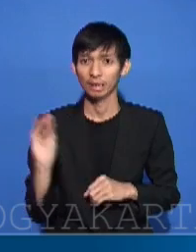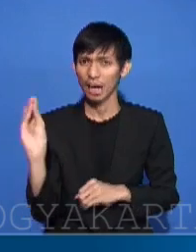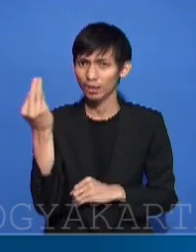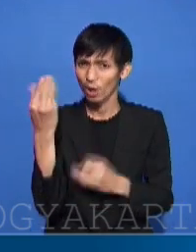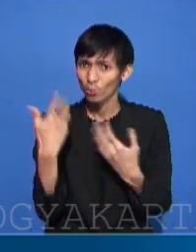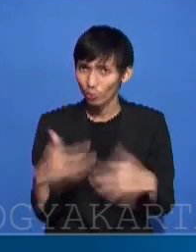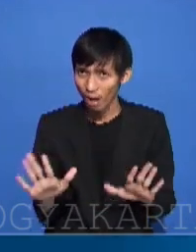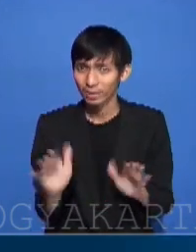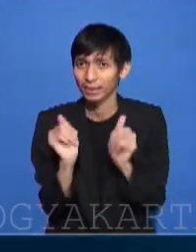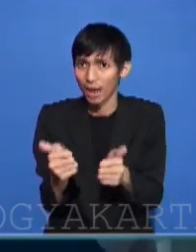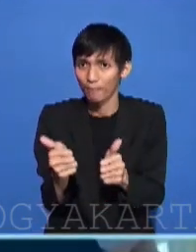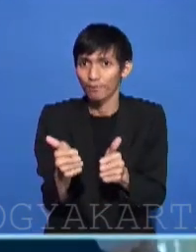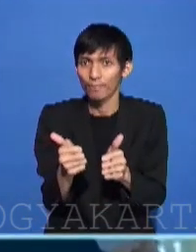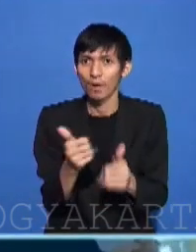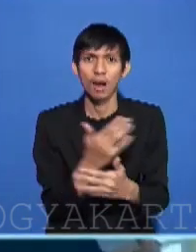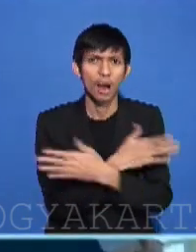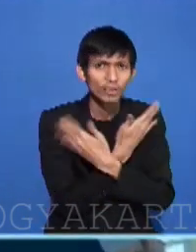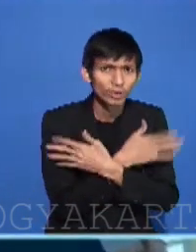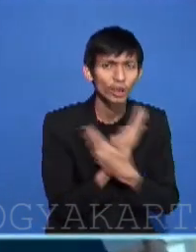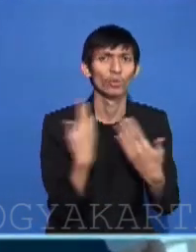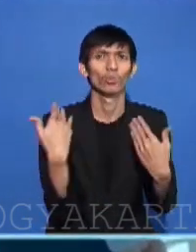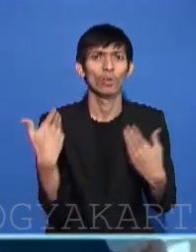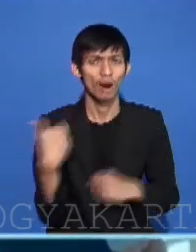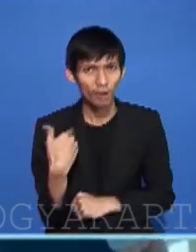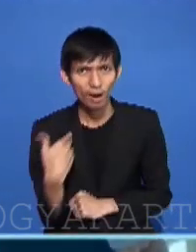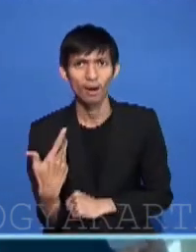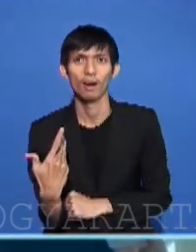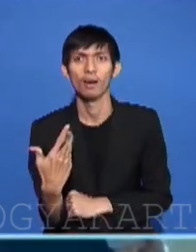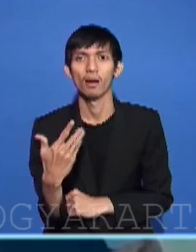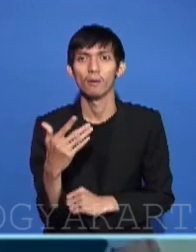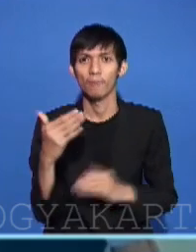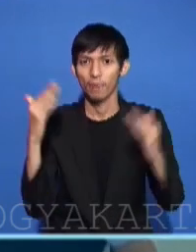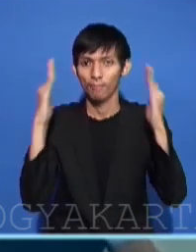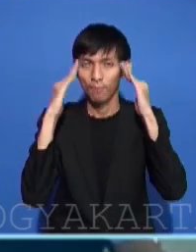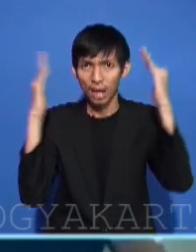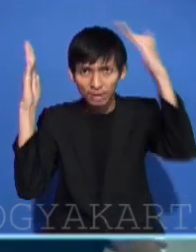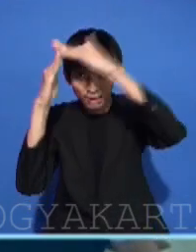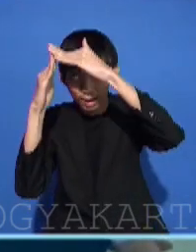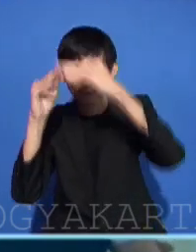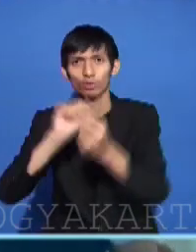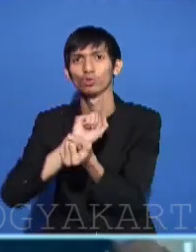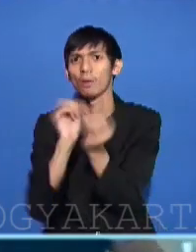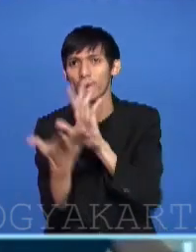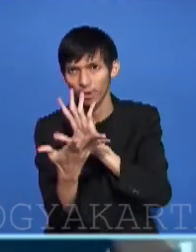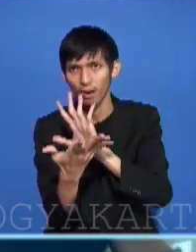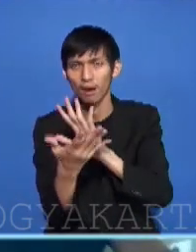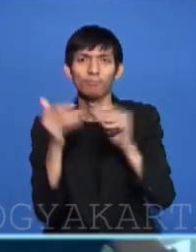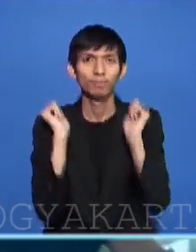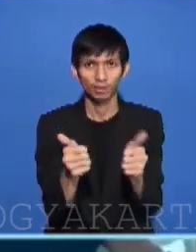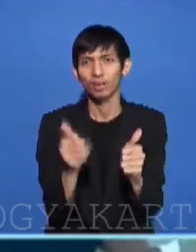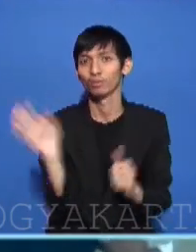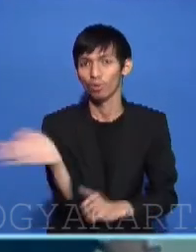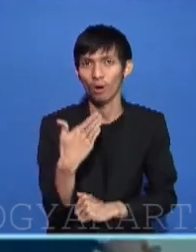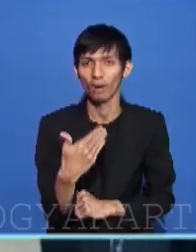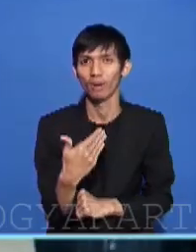buka dari Banda Aceh. Kita akan buka apa? Sudah buka Makassar ya. Makassar, kemudian Surabaya tanggal 11 September kita buka. Sama